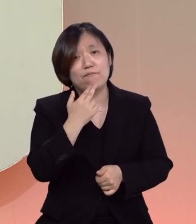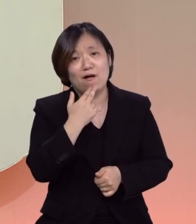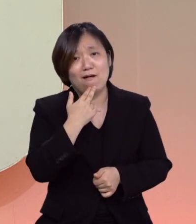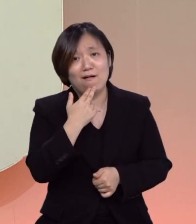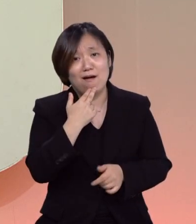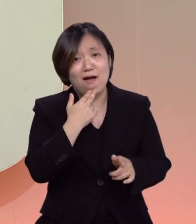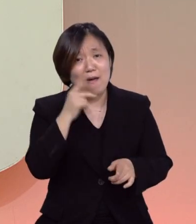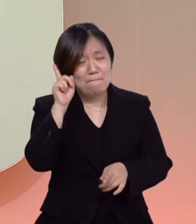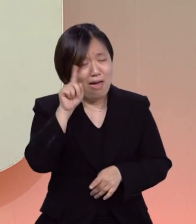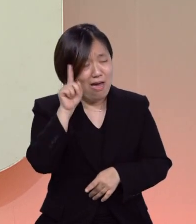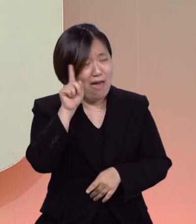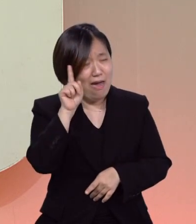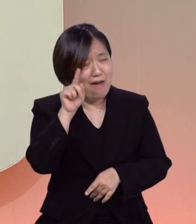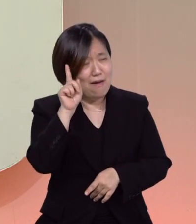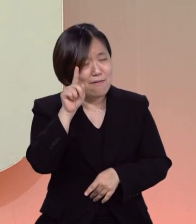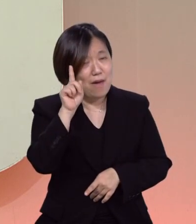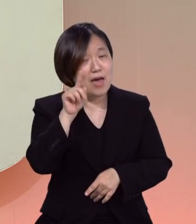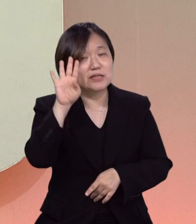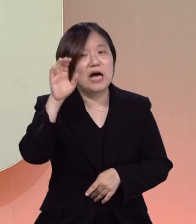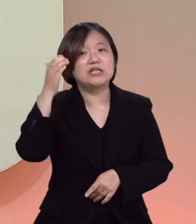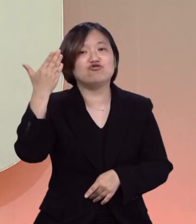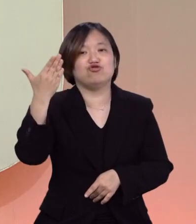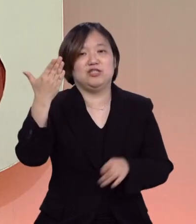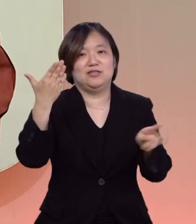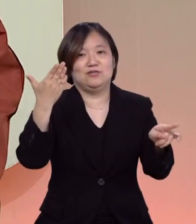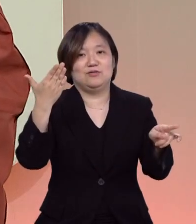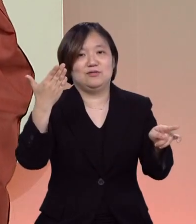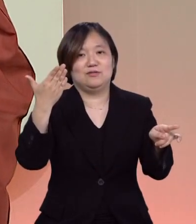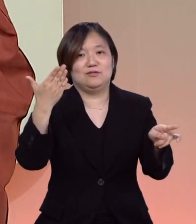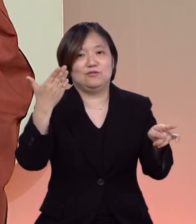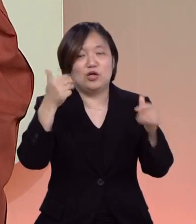49일 3,000배를 딱 마치시고 나서